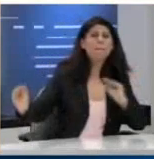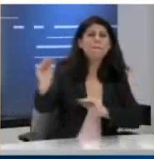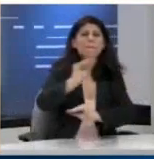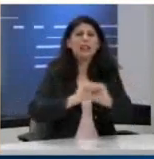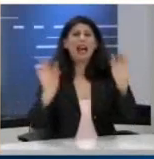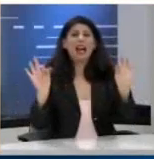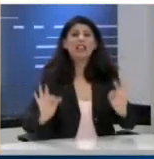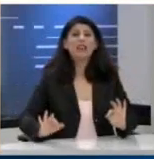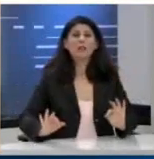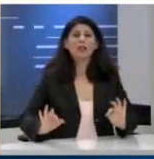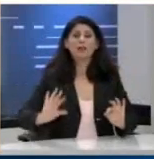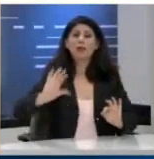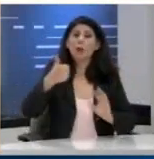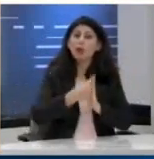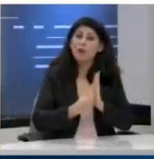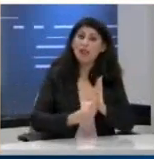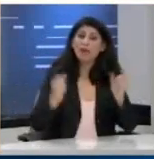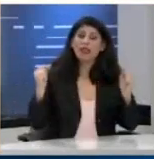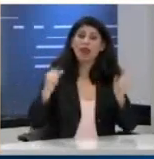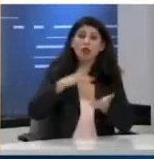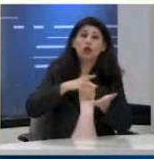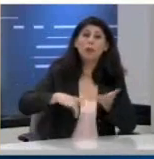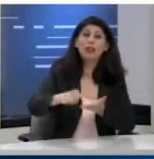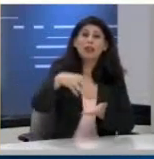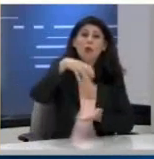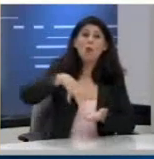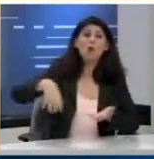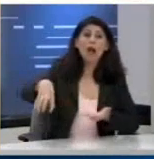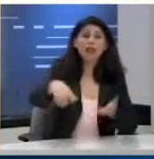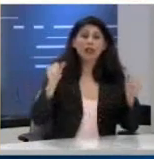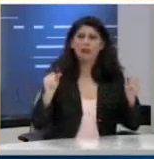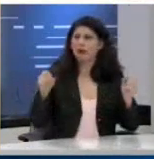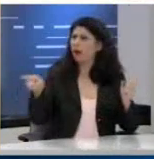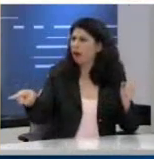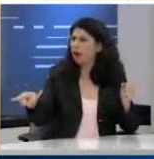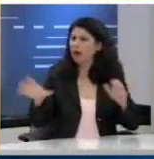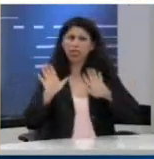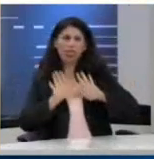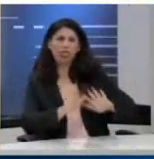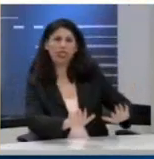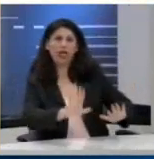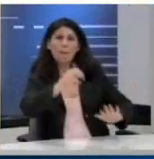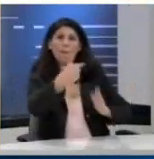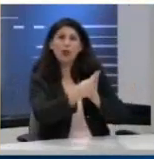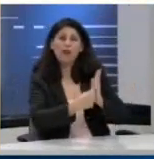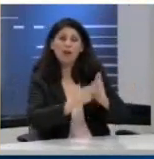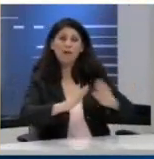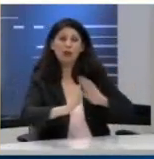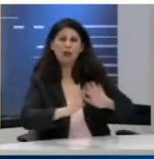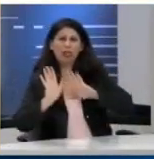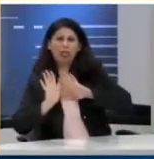πρωτοβάθμια φροντίδα με τις τοπικές μονάδες υγείας όταν εσείς είχατε αφήσει στο έλεος την πρωτοβάθμια